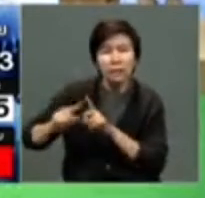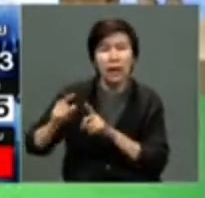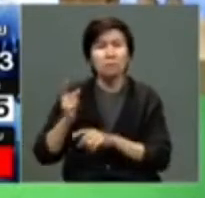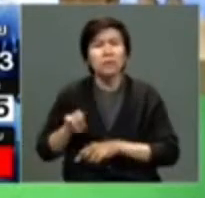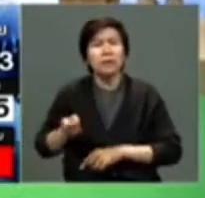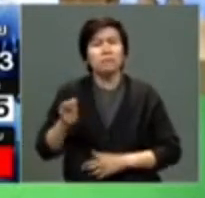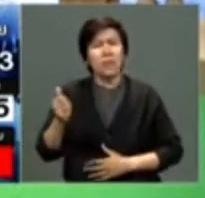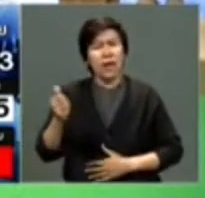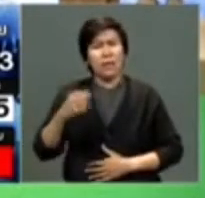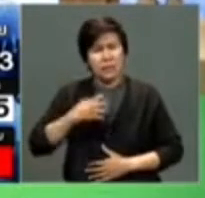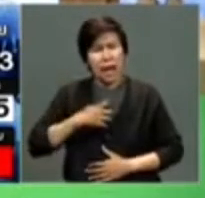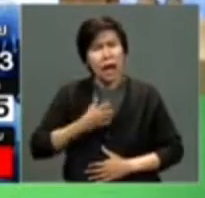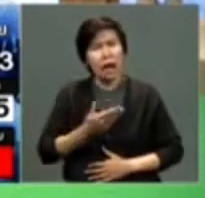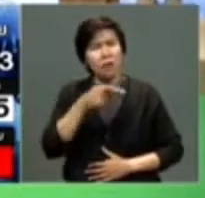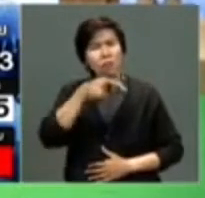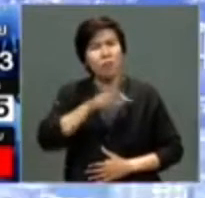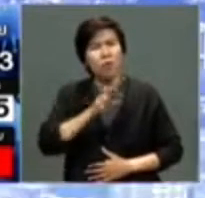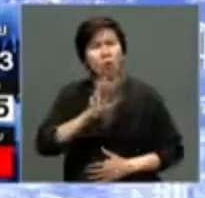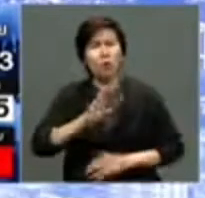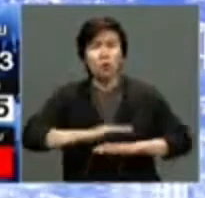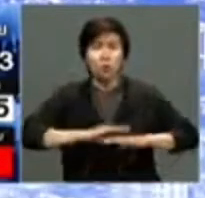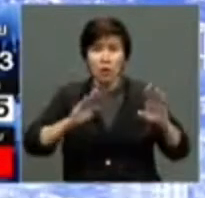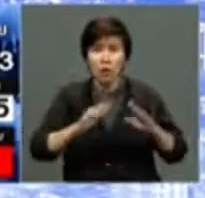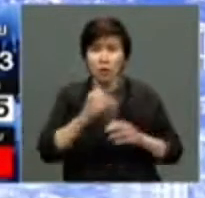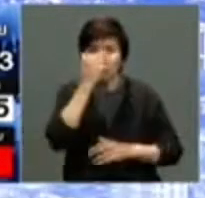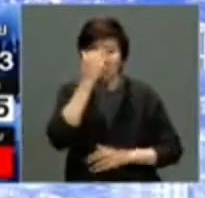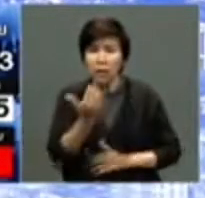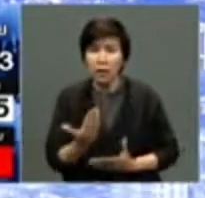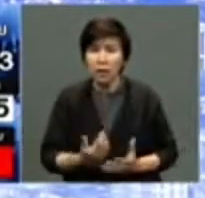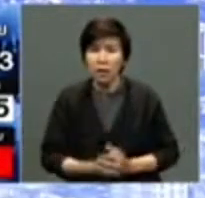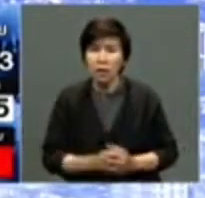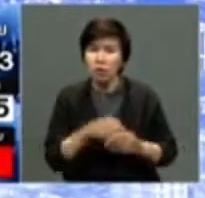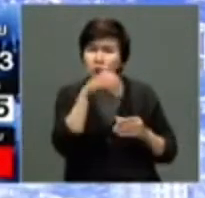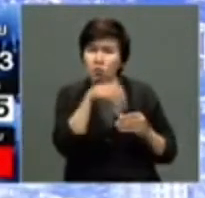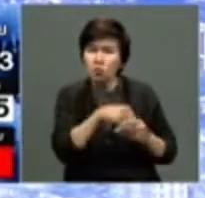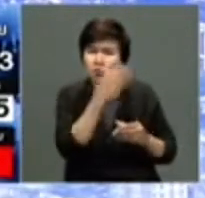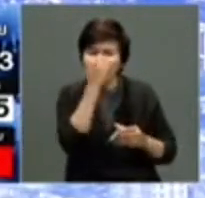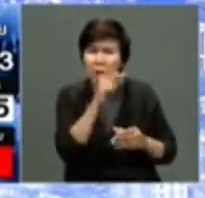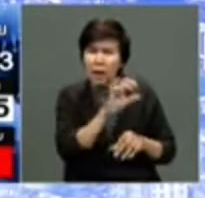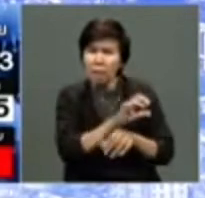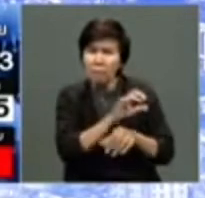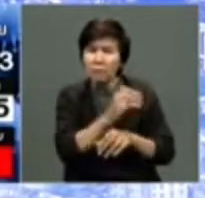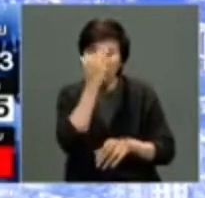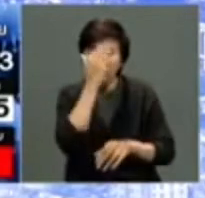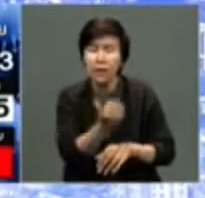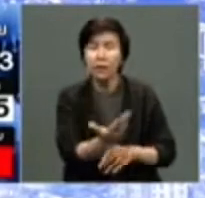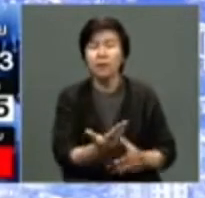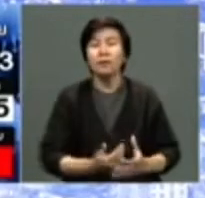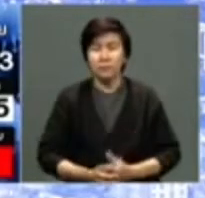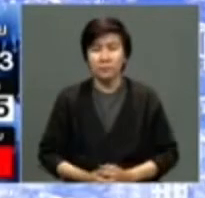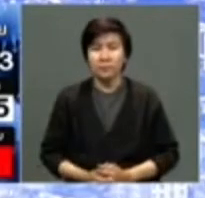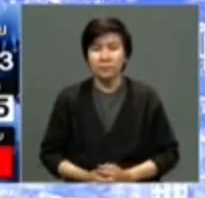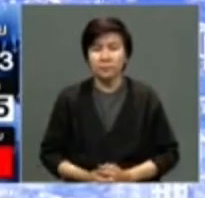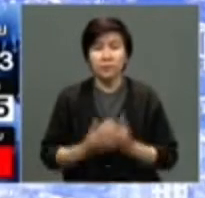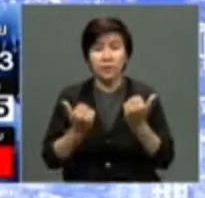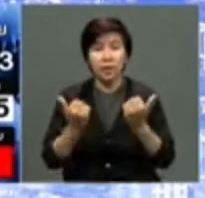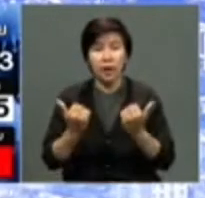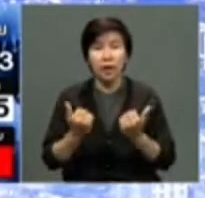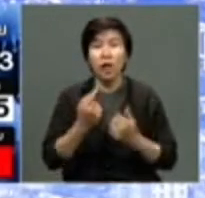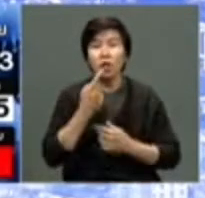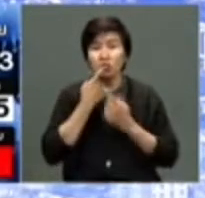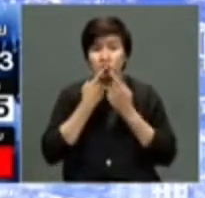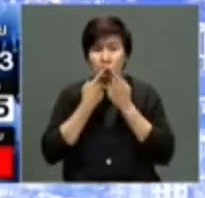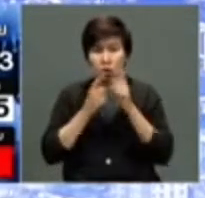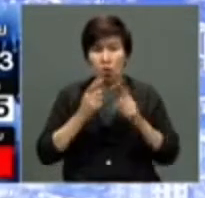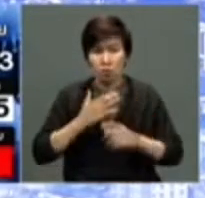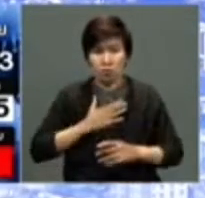ครับผมก็ขอตอบในฐานะส่วนของทางด้านตอนคำตอบแรกตอบในฐานะที่ผมเ